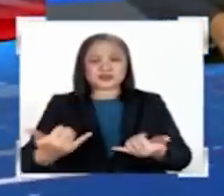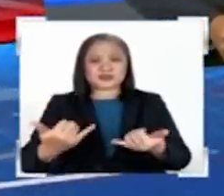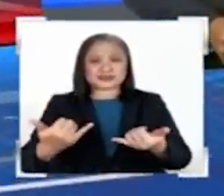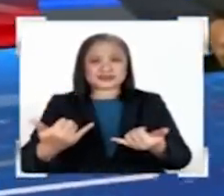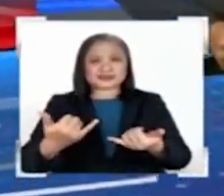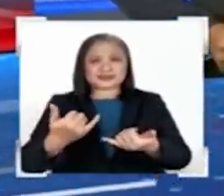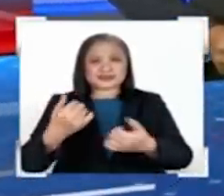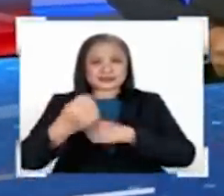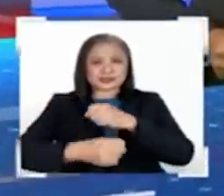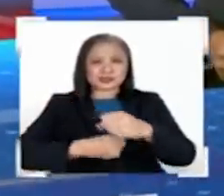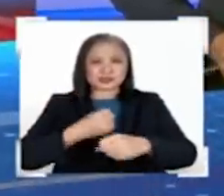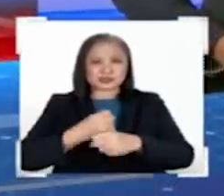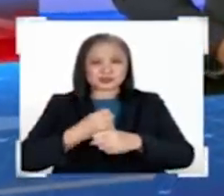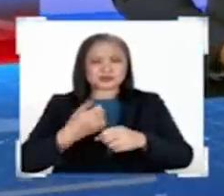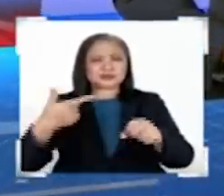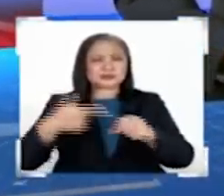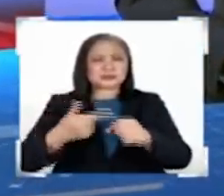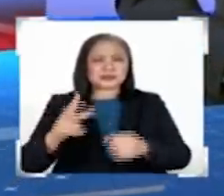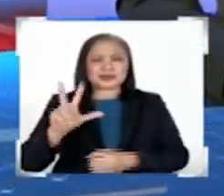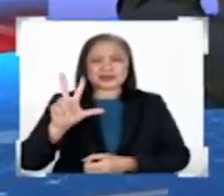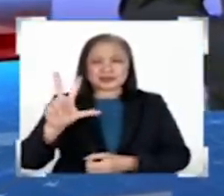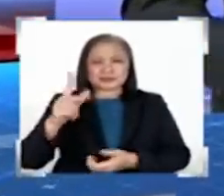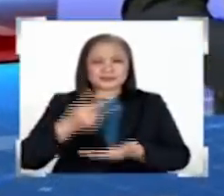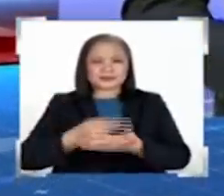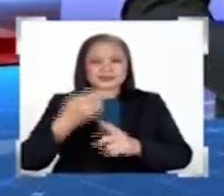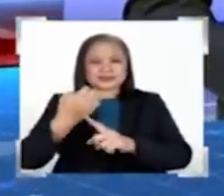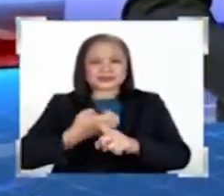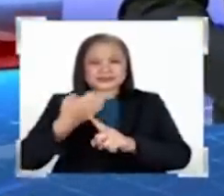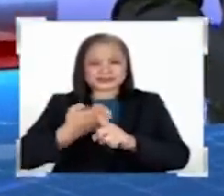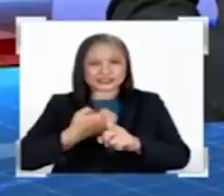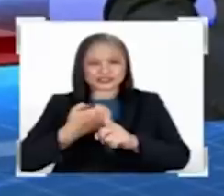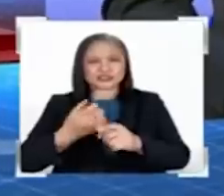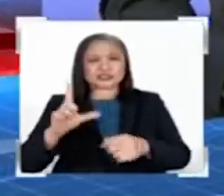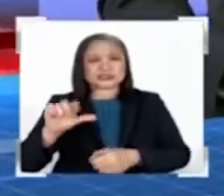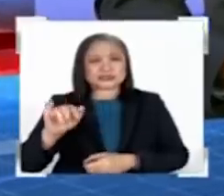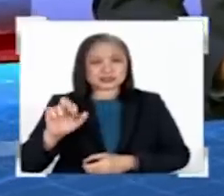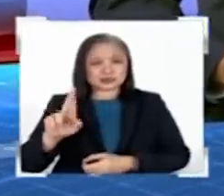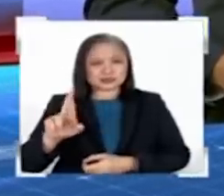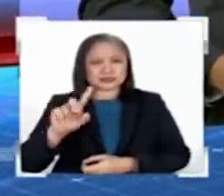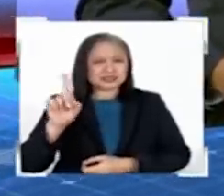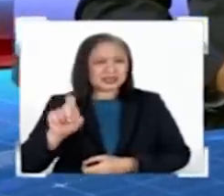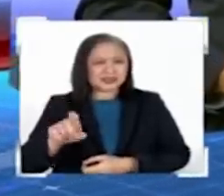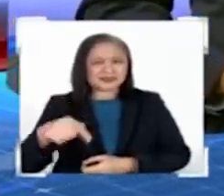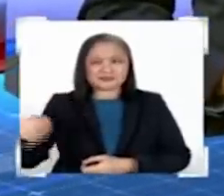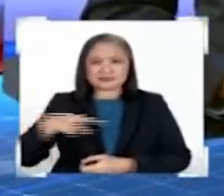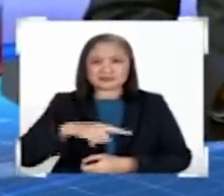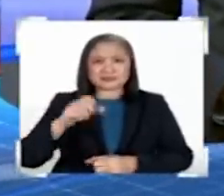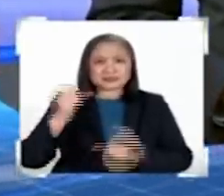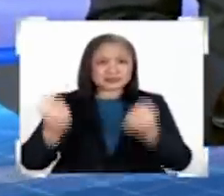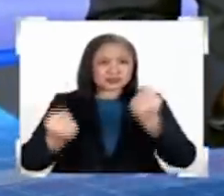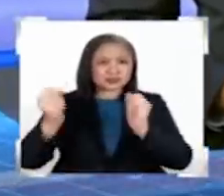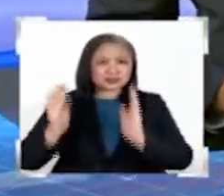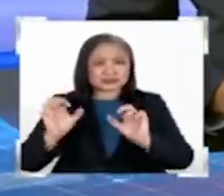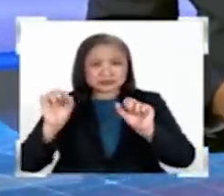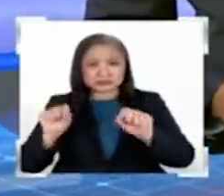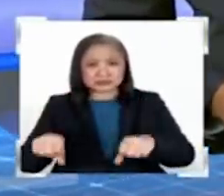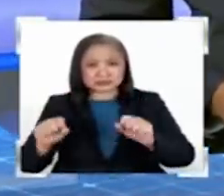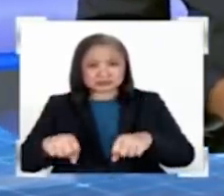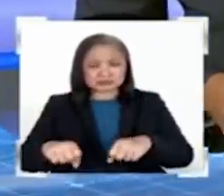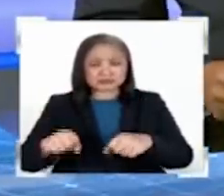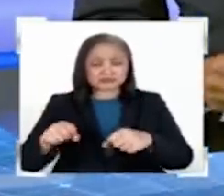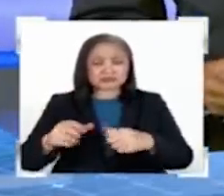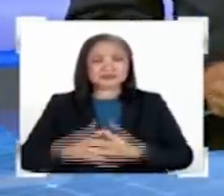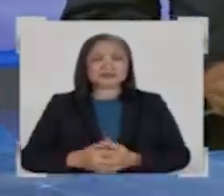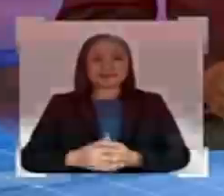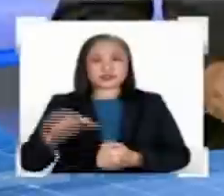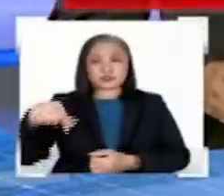presyo, lagpas 3 piso kada litro. Kaya ang tanong, kaya pa ba ng mga motorista? Mula sa Quezon City,